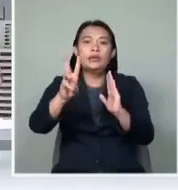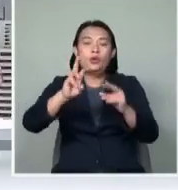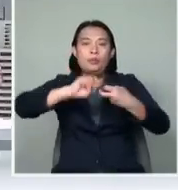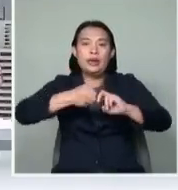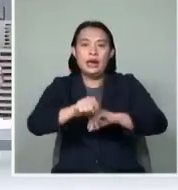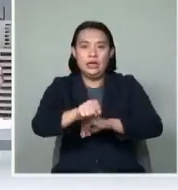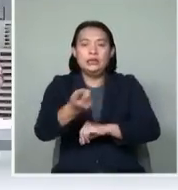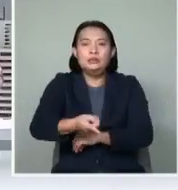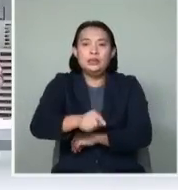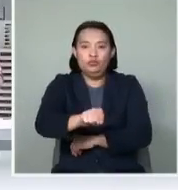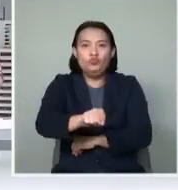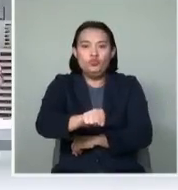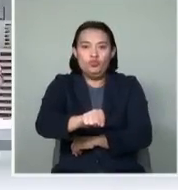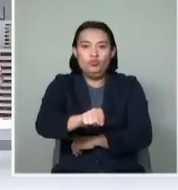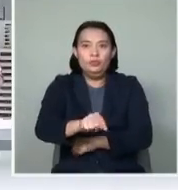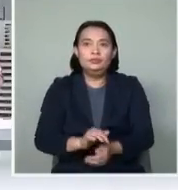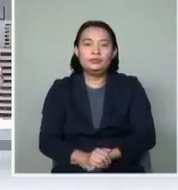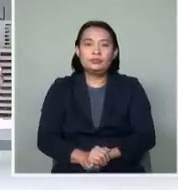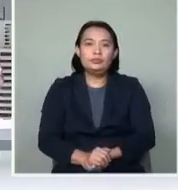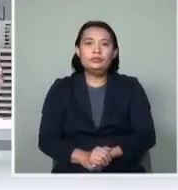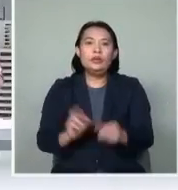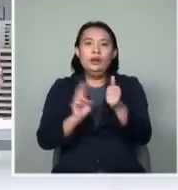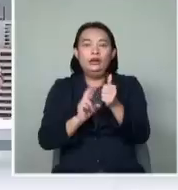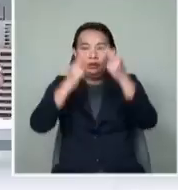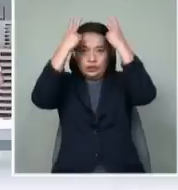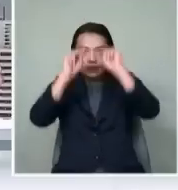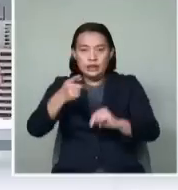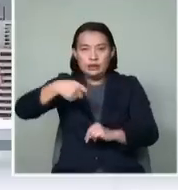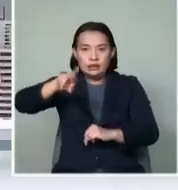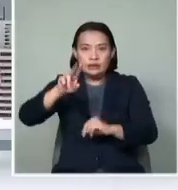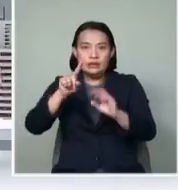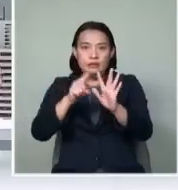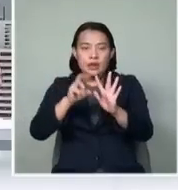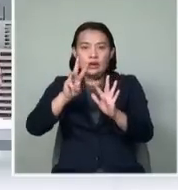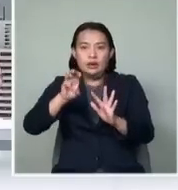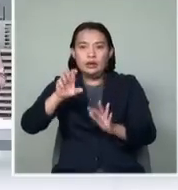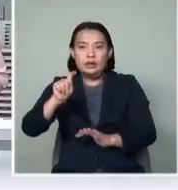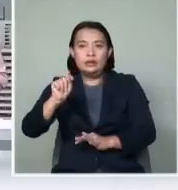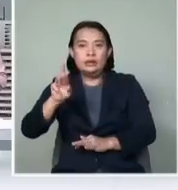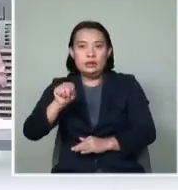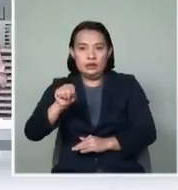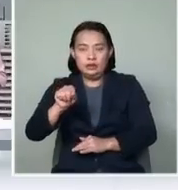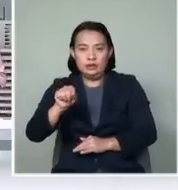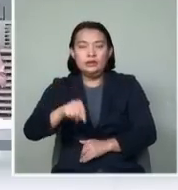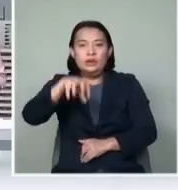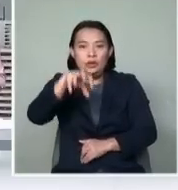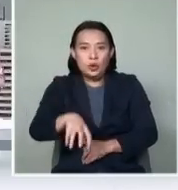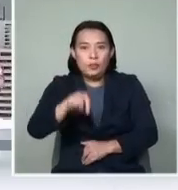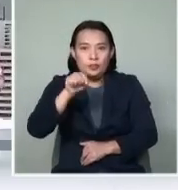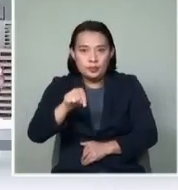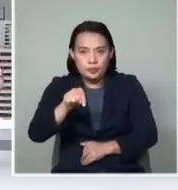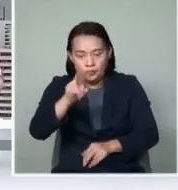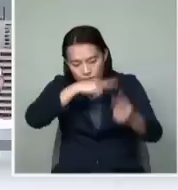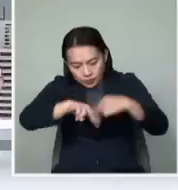าอยู่ล่าสุดนั้นทางพลเอกประวิตรวงษ์สุวรรณรองนายกรัฐมนตรีสั่งการไปยังหน่วยทหารนะคะรวมถึงฝ่ายปกครองให้เร่งลงพื้น